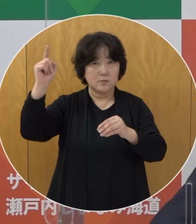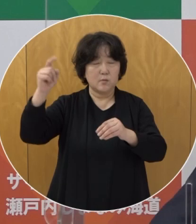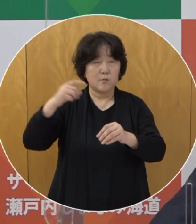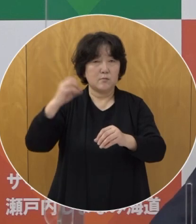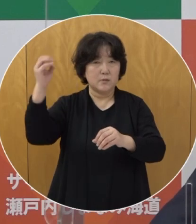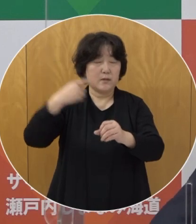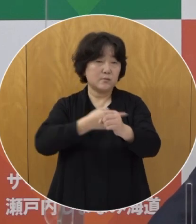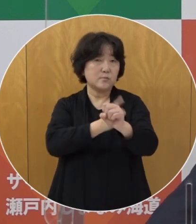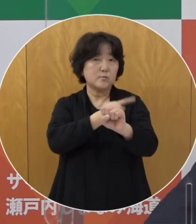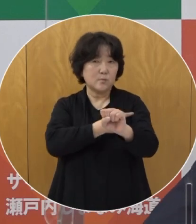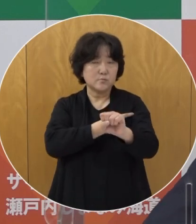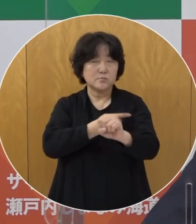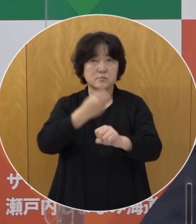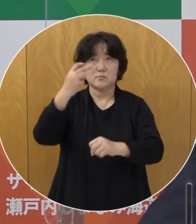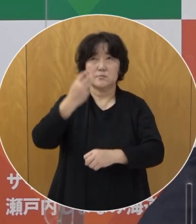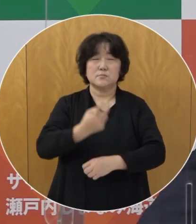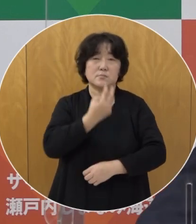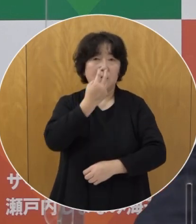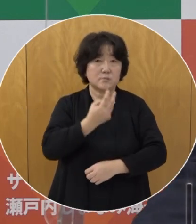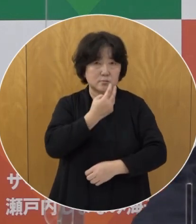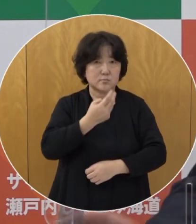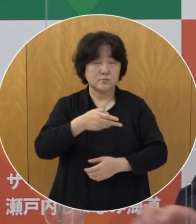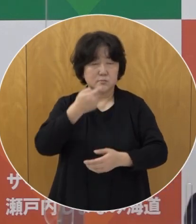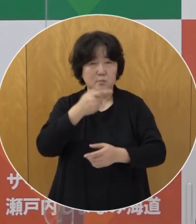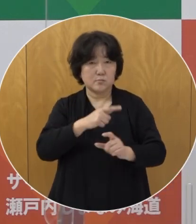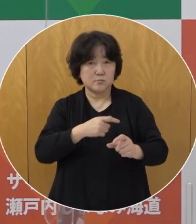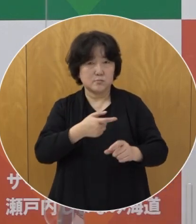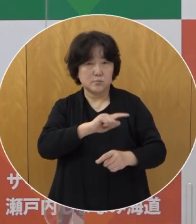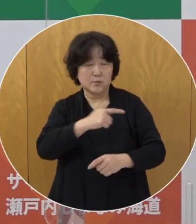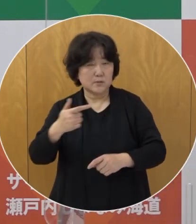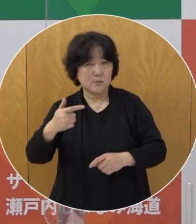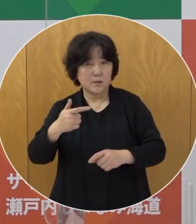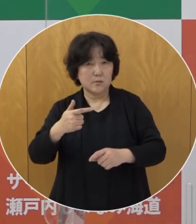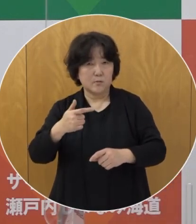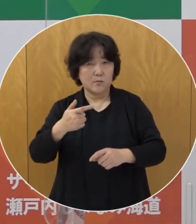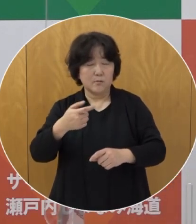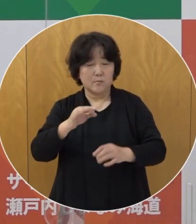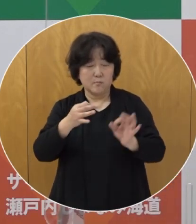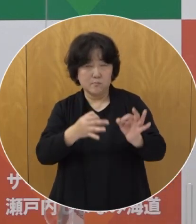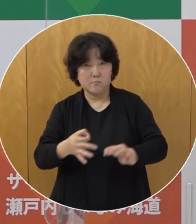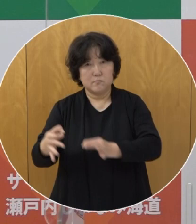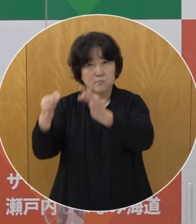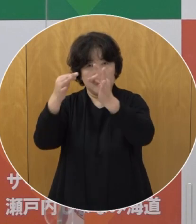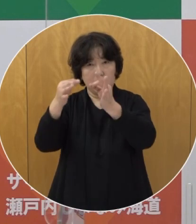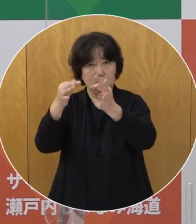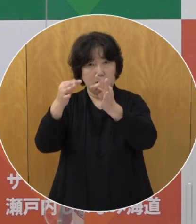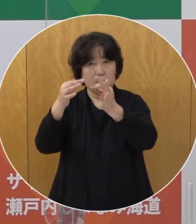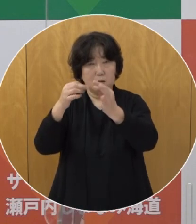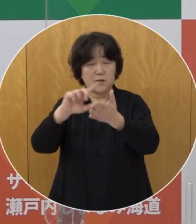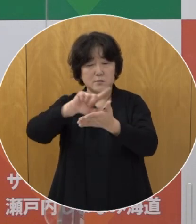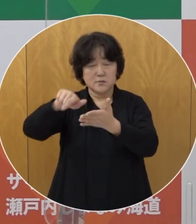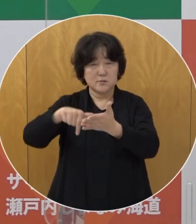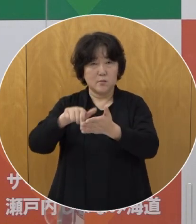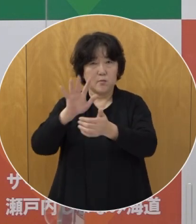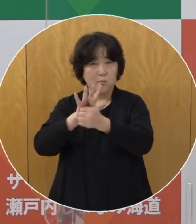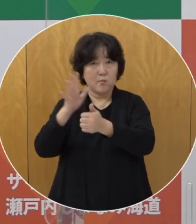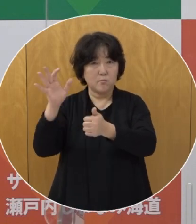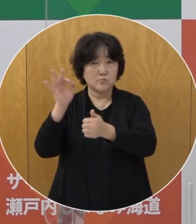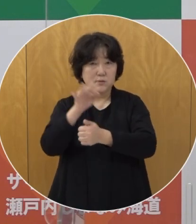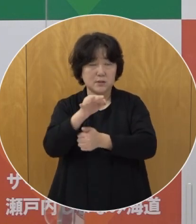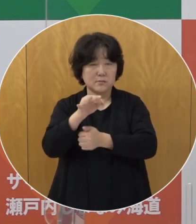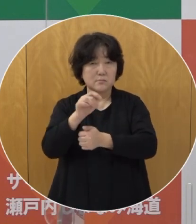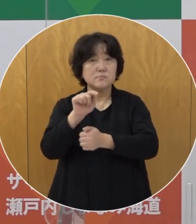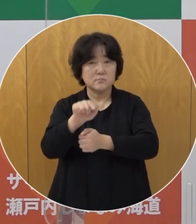力、ガス、食料品等価格高騰重点支援地方交付金を活用